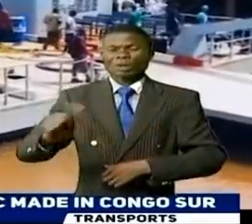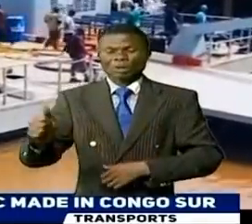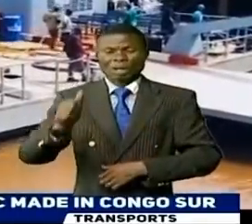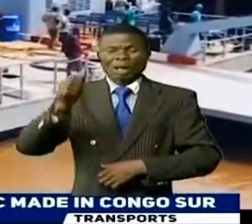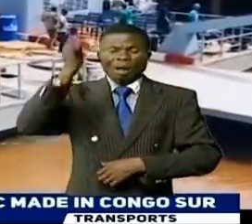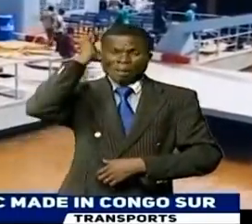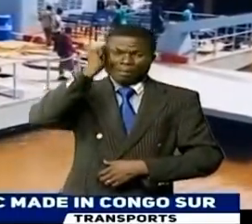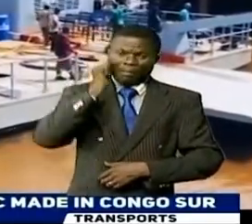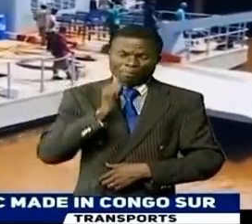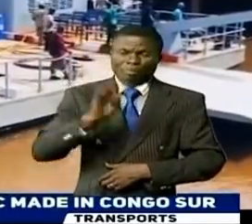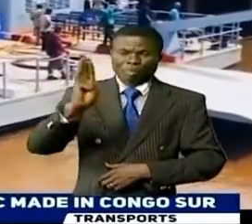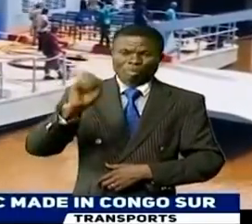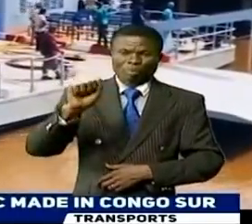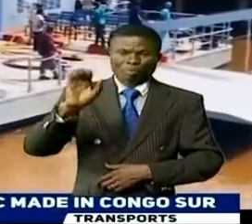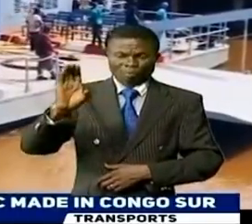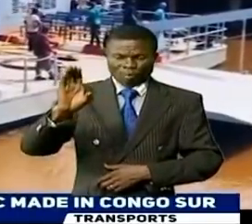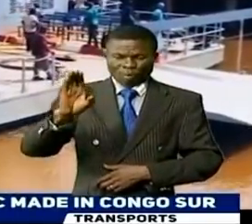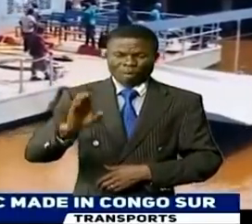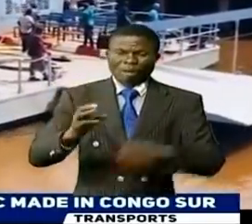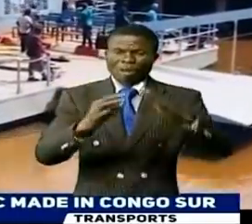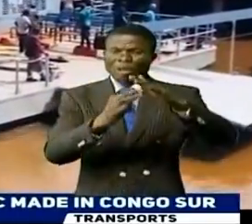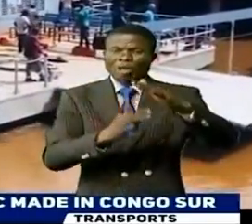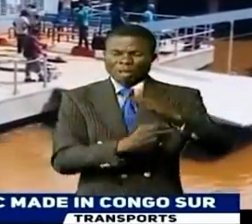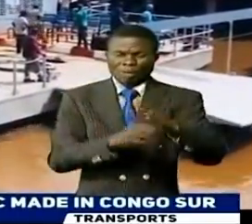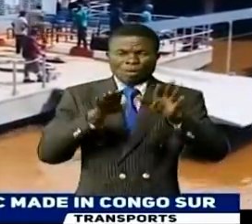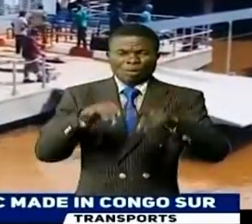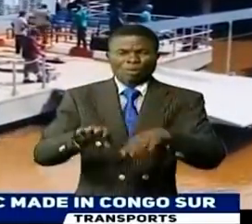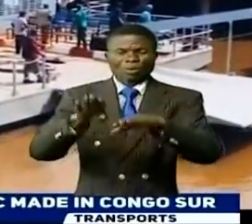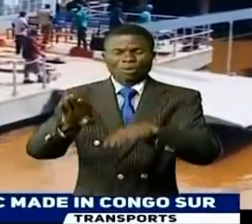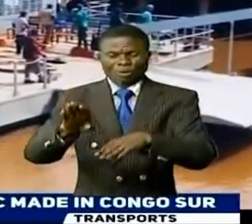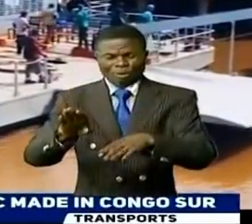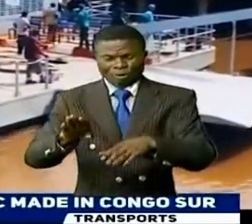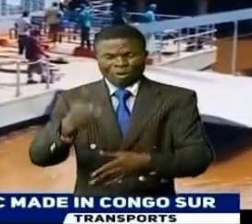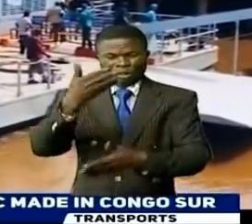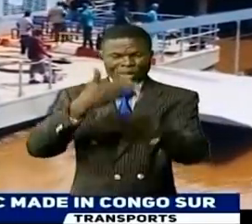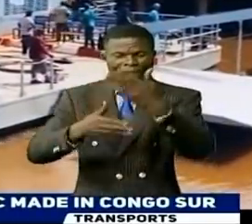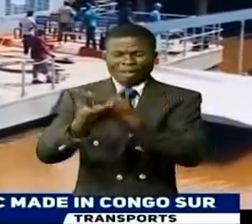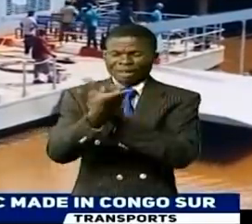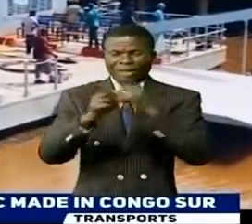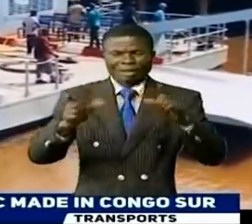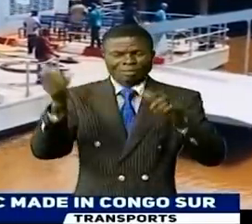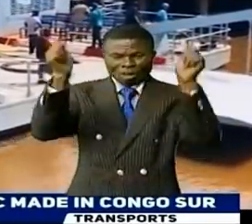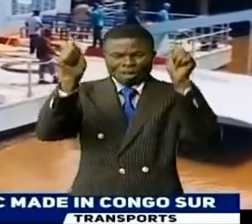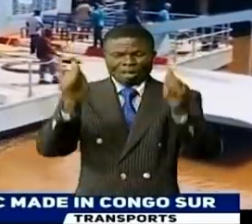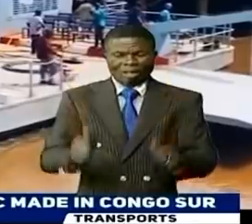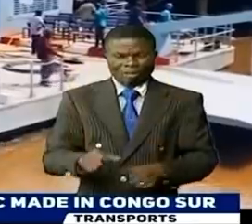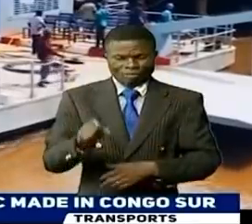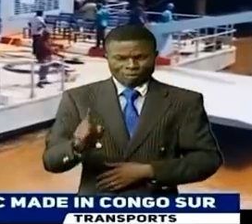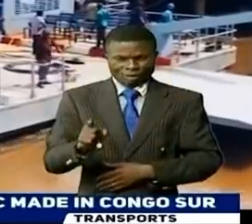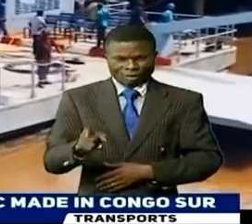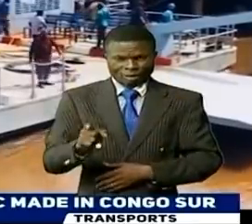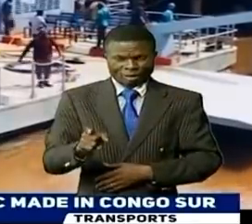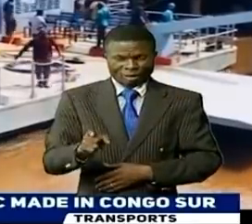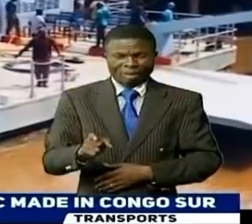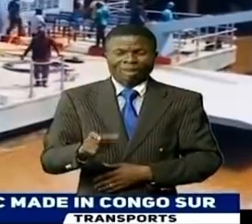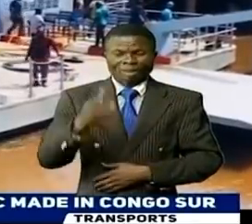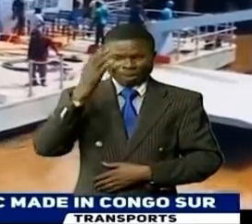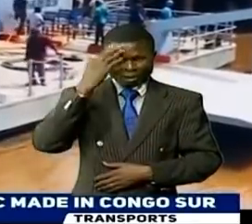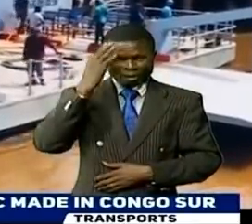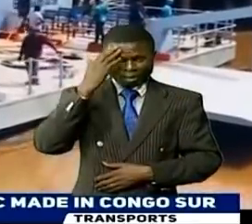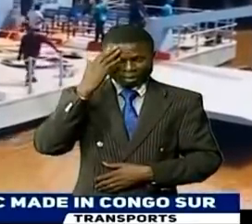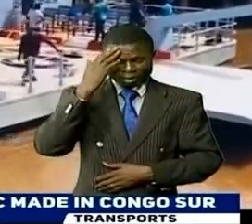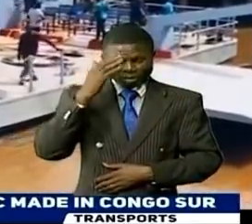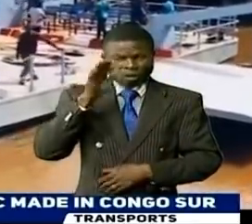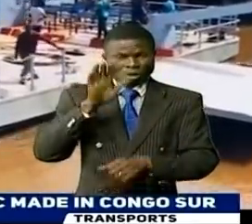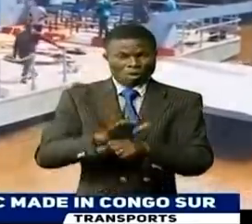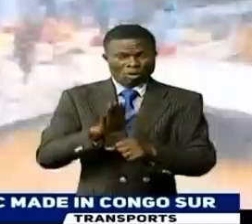Zongo est en réalité un pont flottant cristallisant la zone de libre-échange africaine, les CAF. Désormais, un conteneur